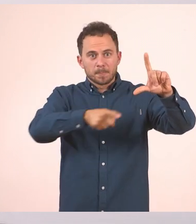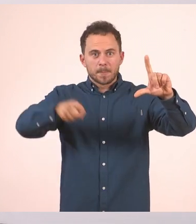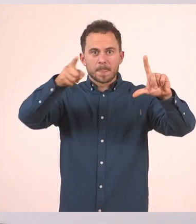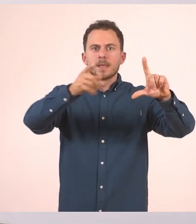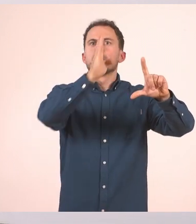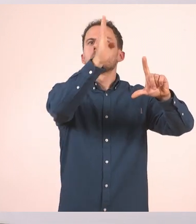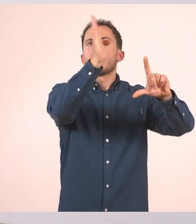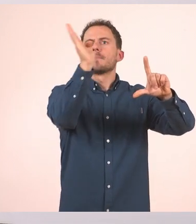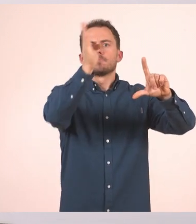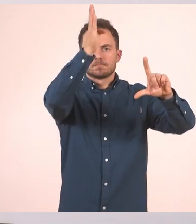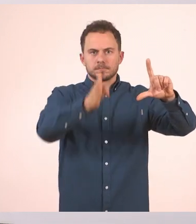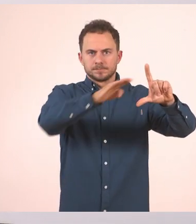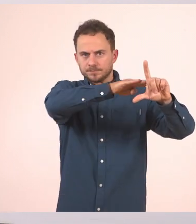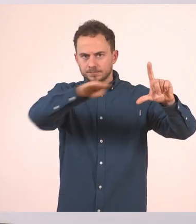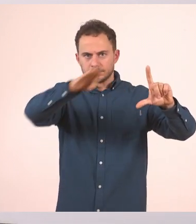σε 8 κομμάτια.